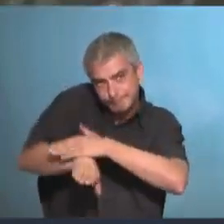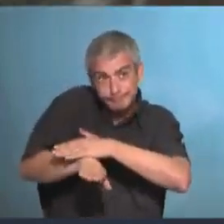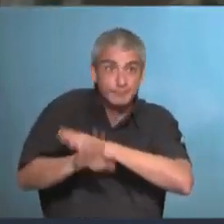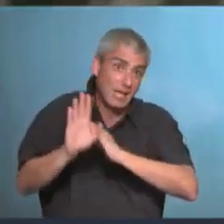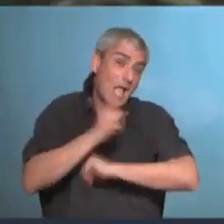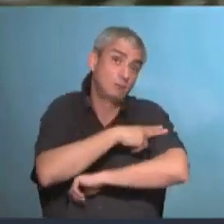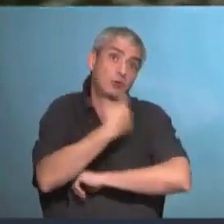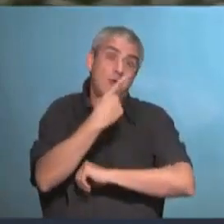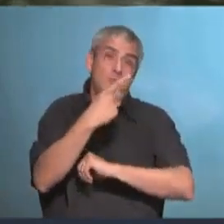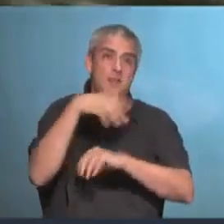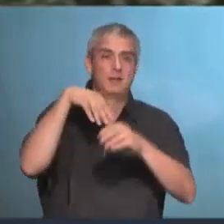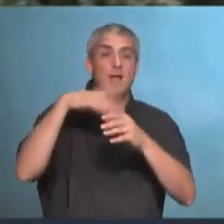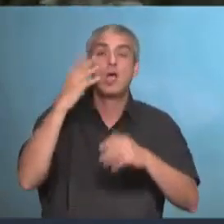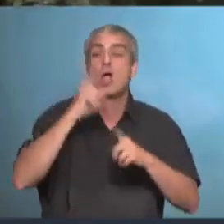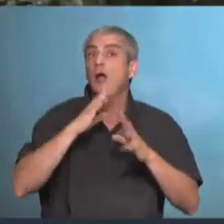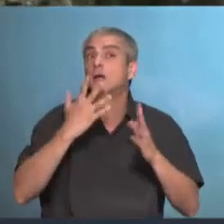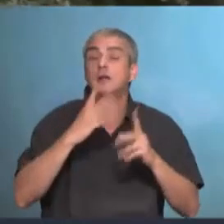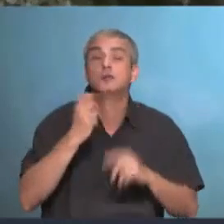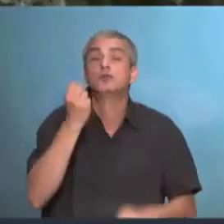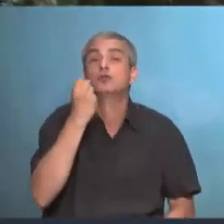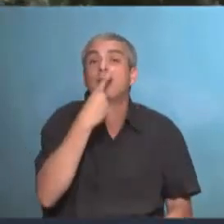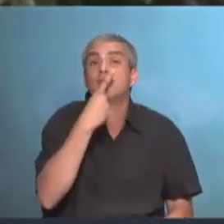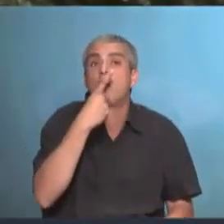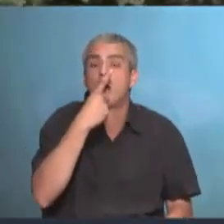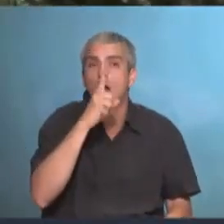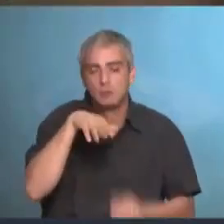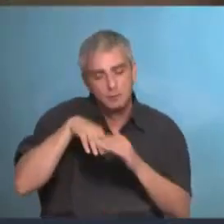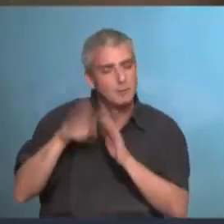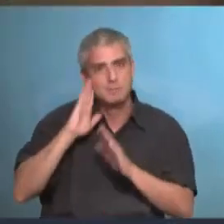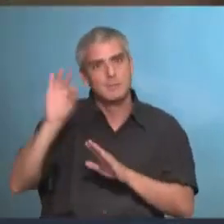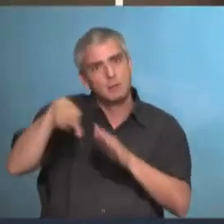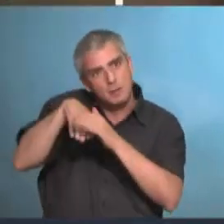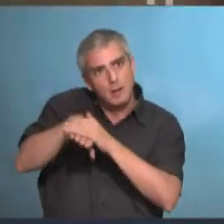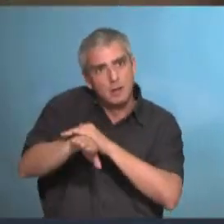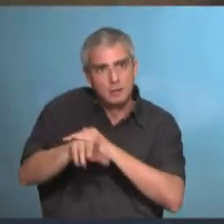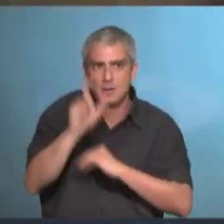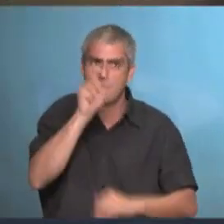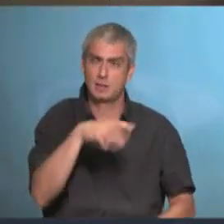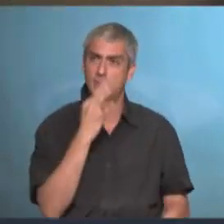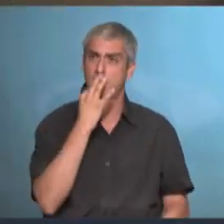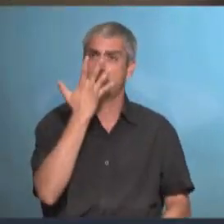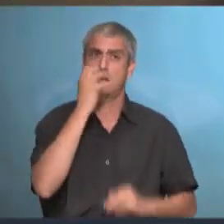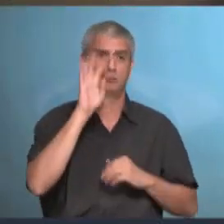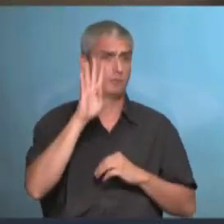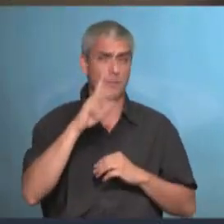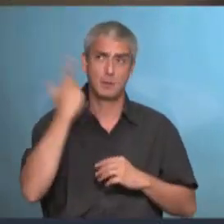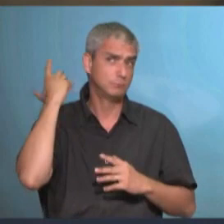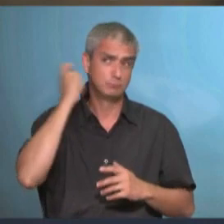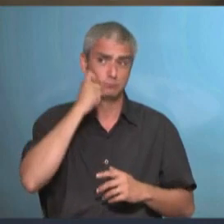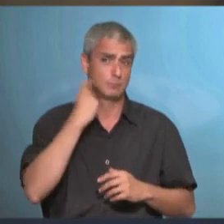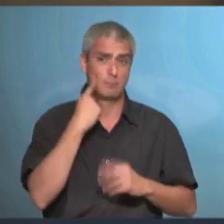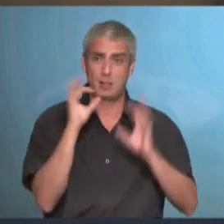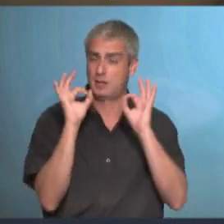המשטרה, במשך לא פחות משבוע מתחת למיטתו. מדובר באדם בן 54 ללא עבר פלילי,